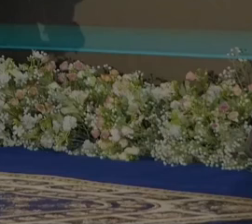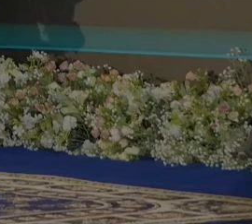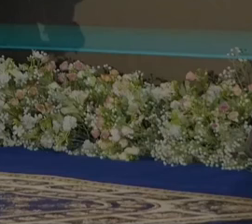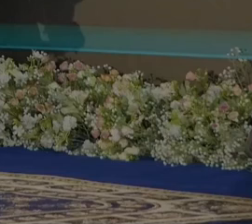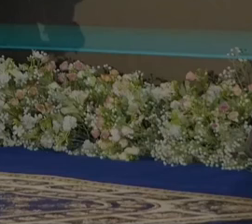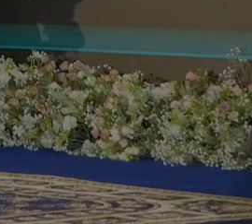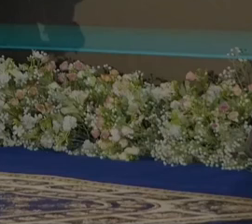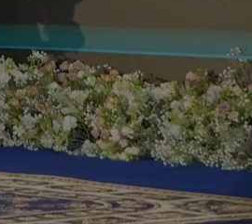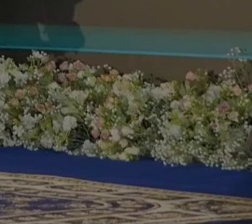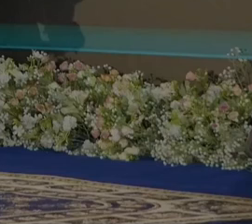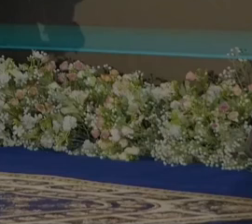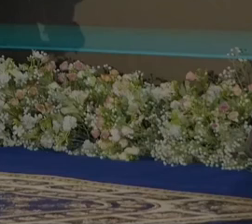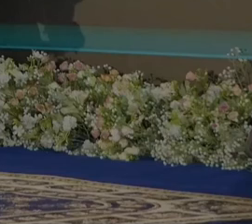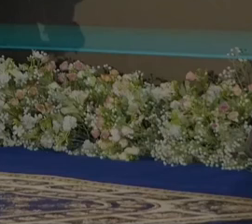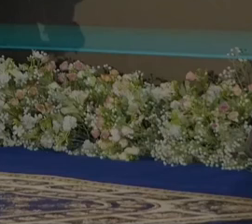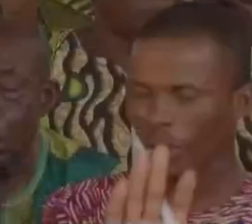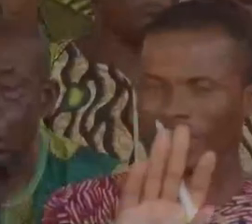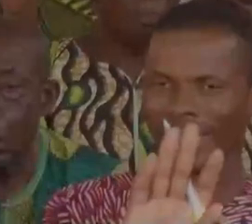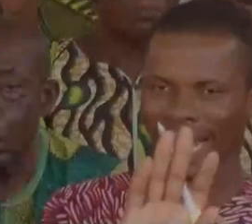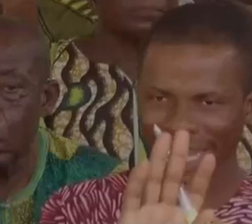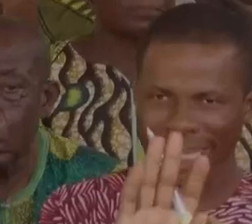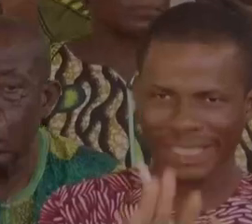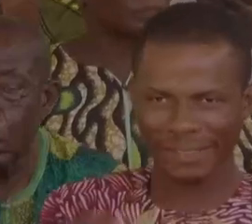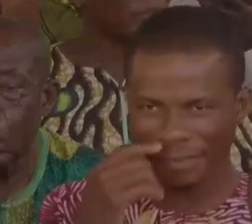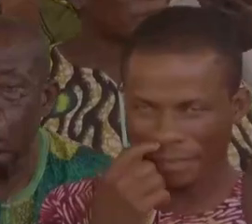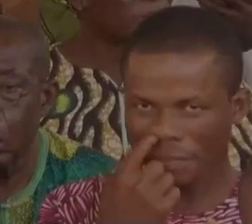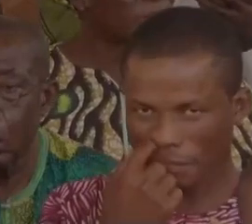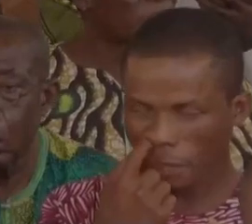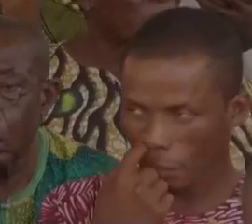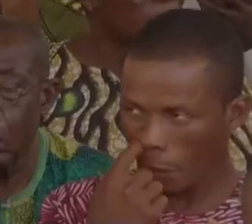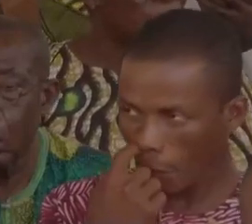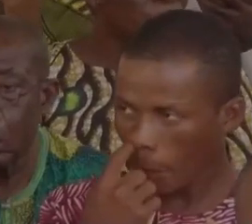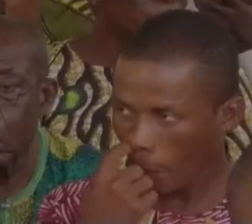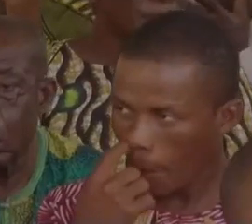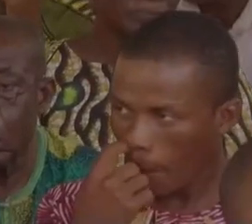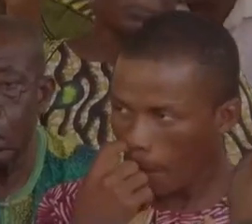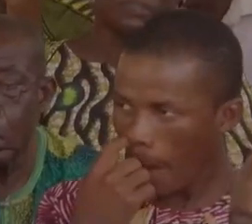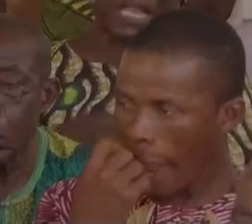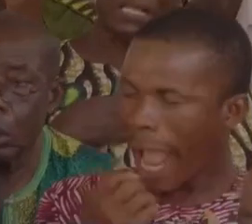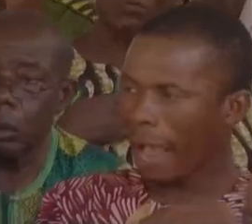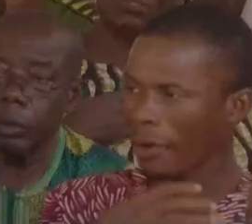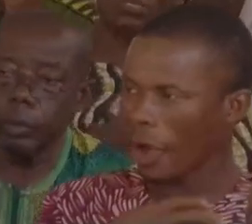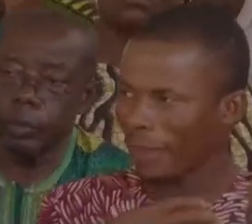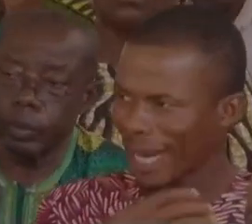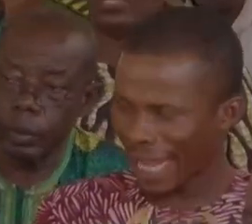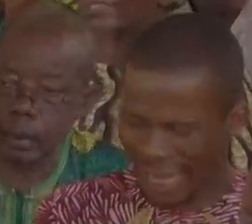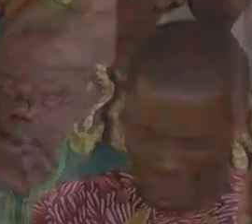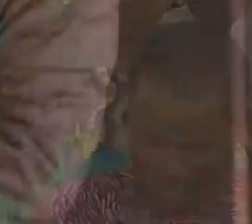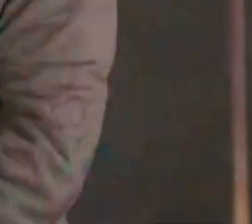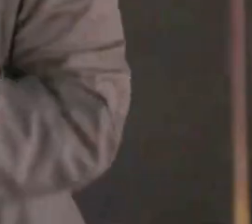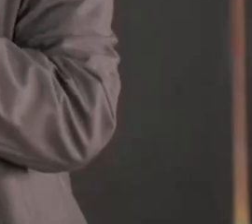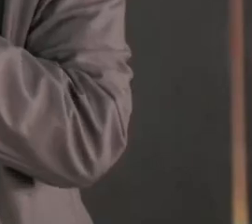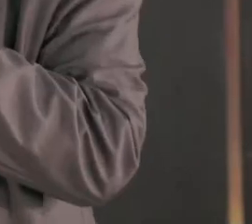ça. Moi, je ne serai pas comme ça. J'ai dit, moi, je ne serai pas comme ça.